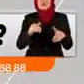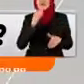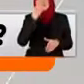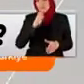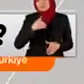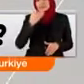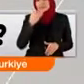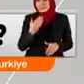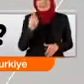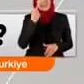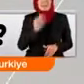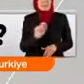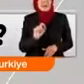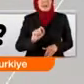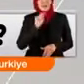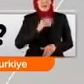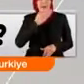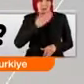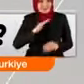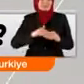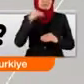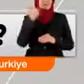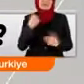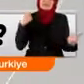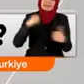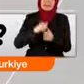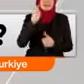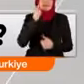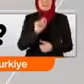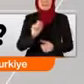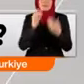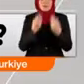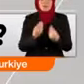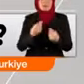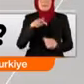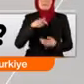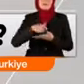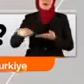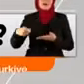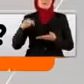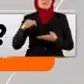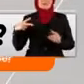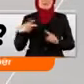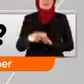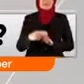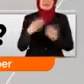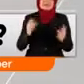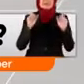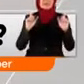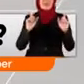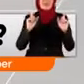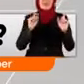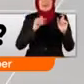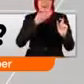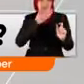devlet memuru Emekli olduktan sonra tekrar devlet memuru olursa maaşı kesiliyor ya da SSK'lı bir emekli devlet